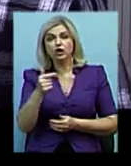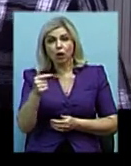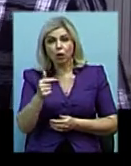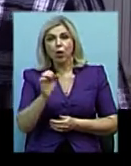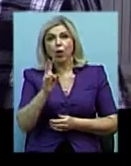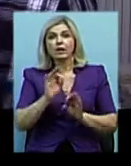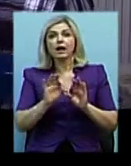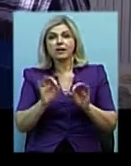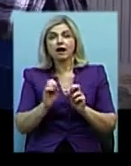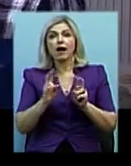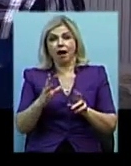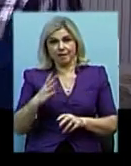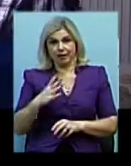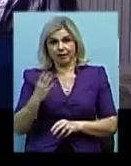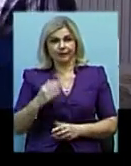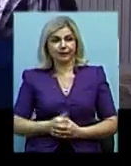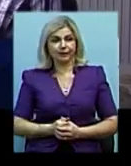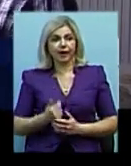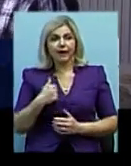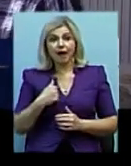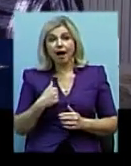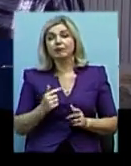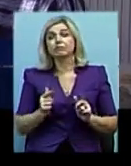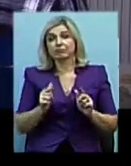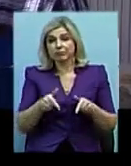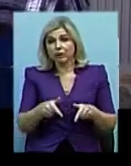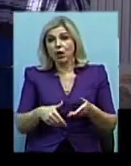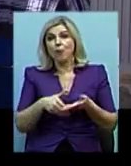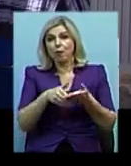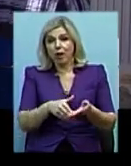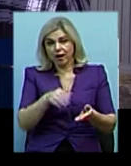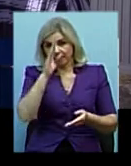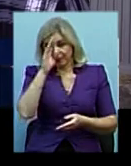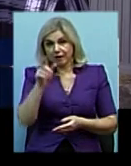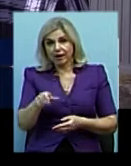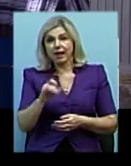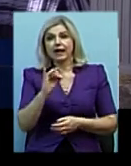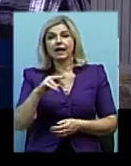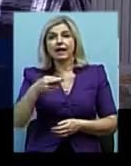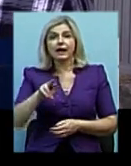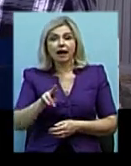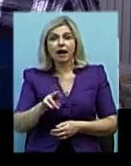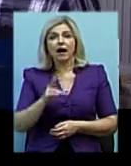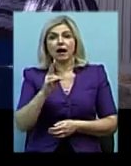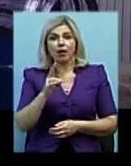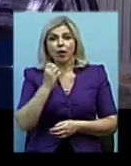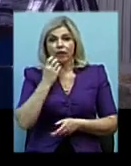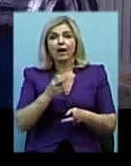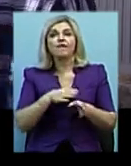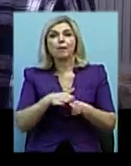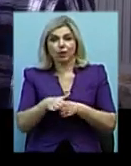Я вступив допомагати Іллі на стадії вже